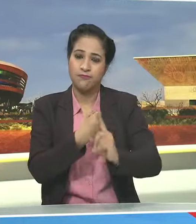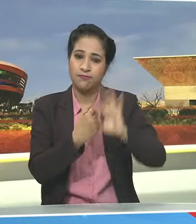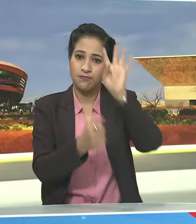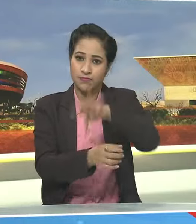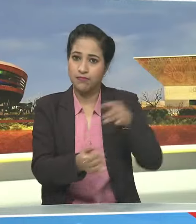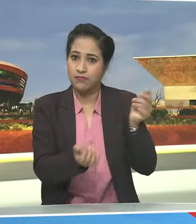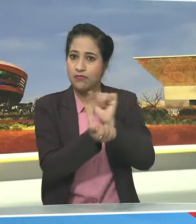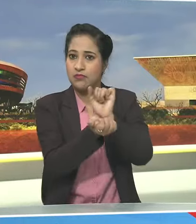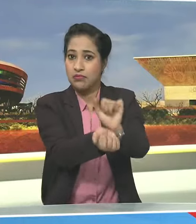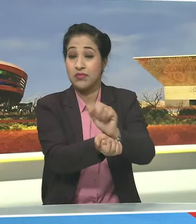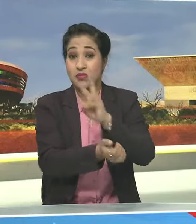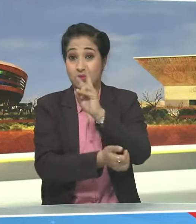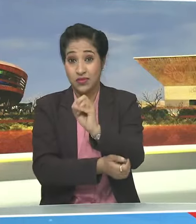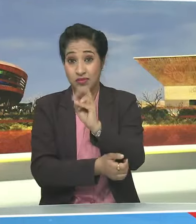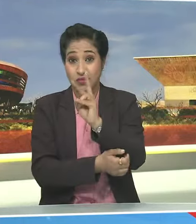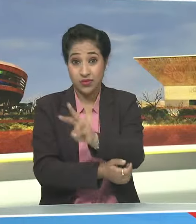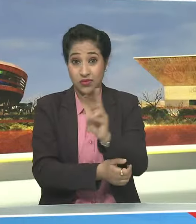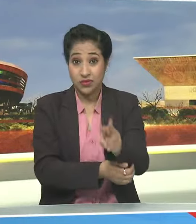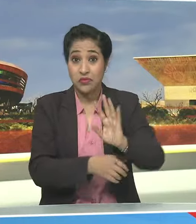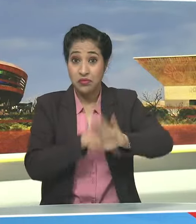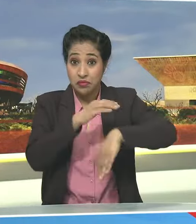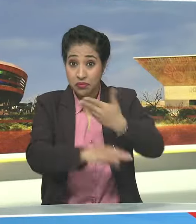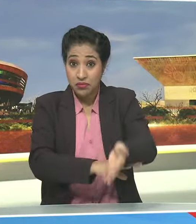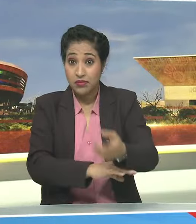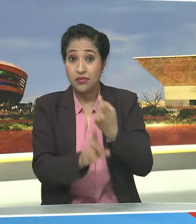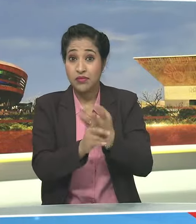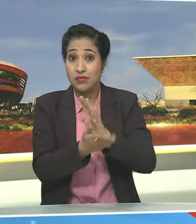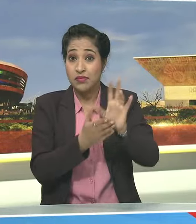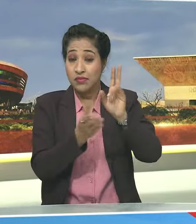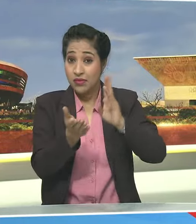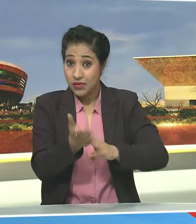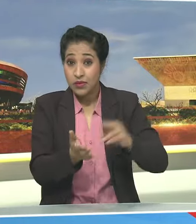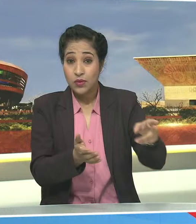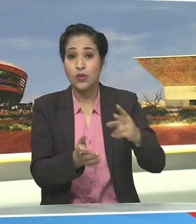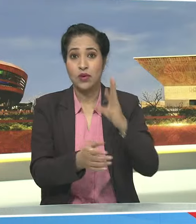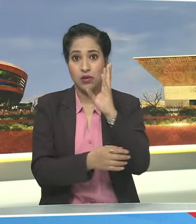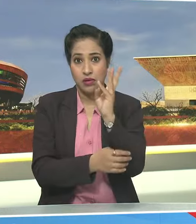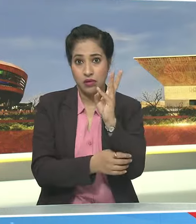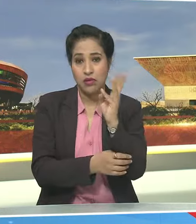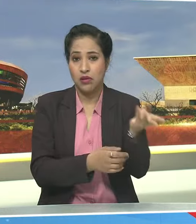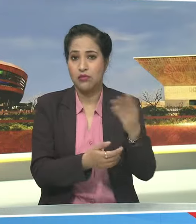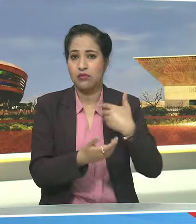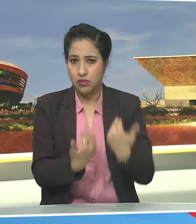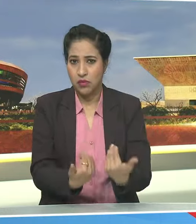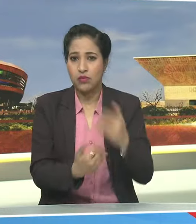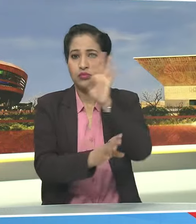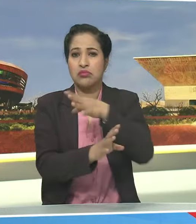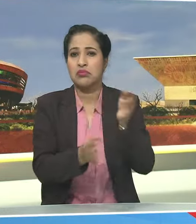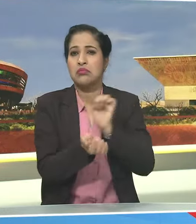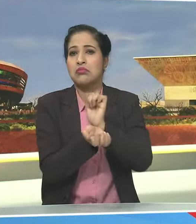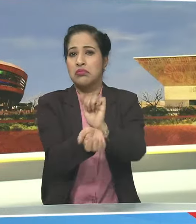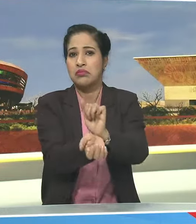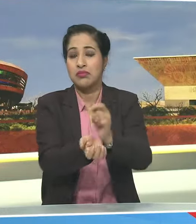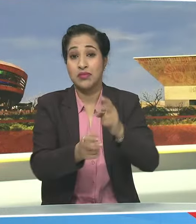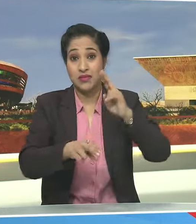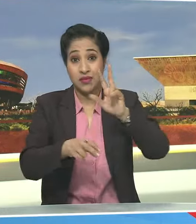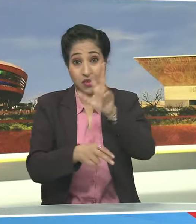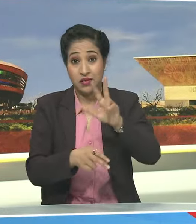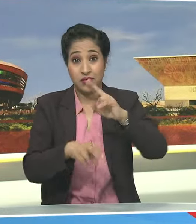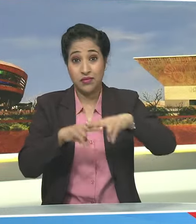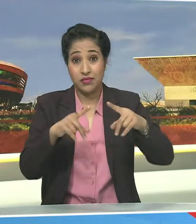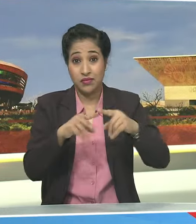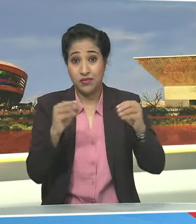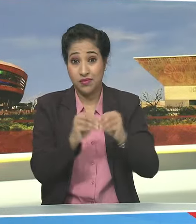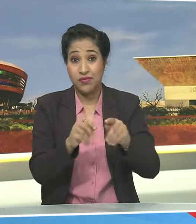2022 के बाद से यह खान की चौथी सजा है और 8 फरवरी के चुनावों से पहले राजनैतिक दल